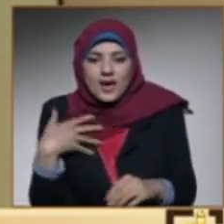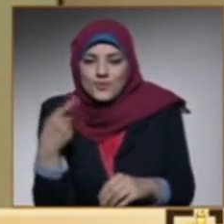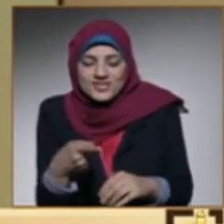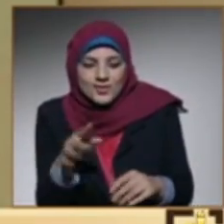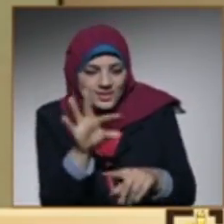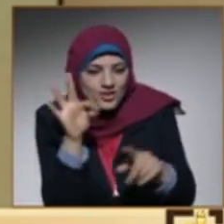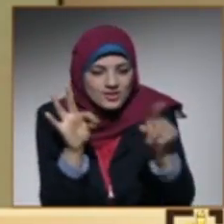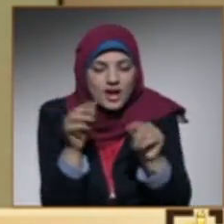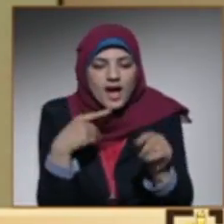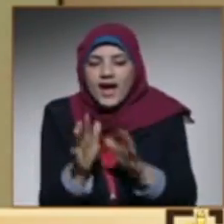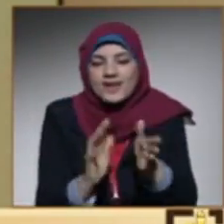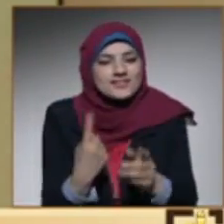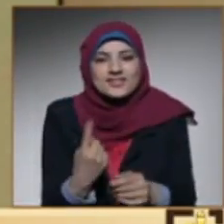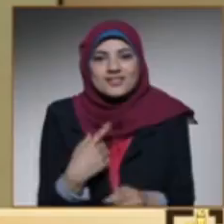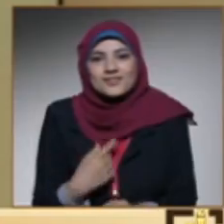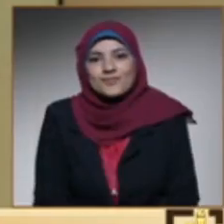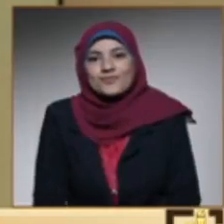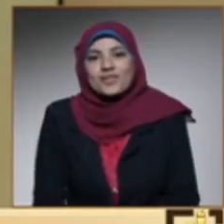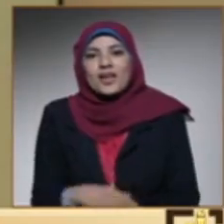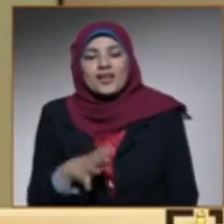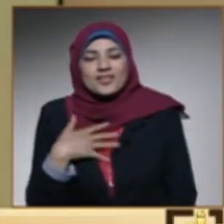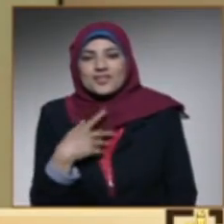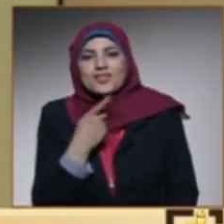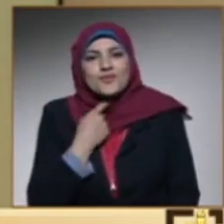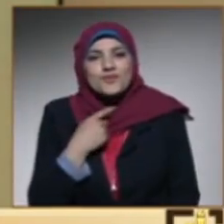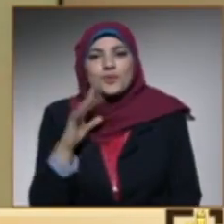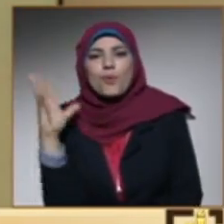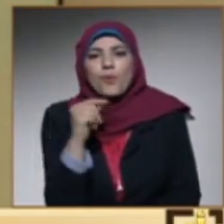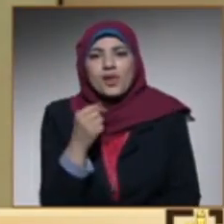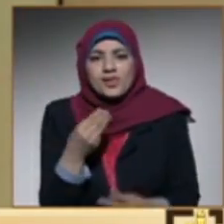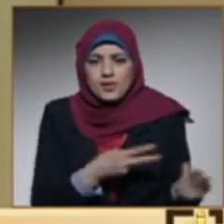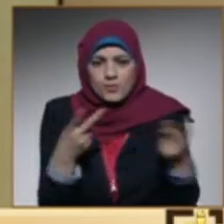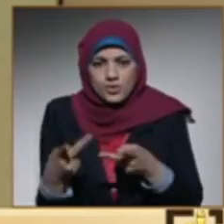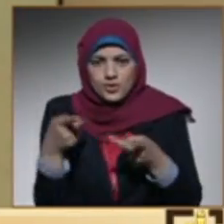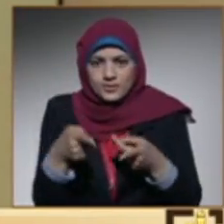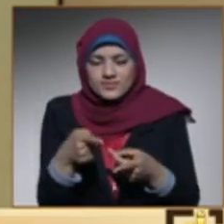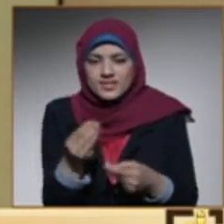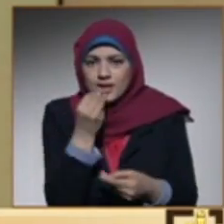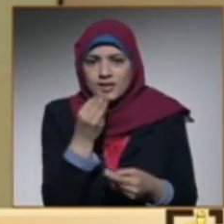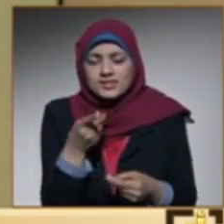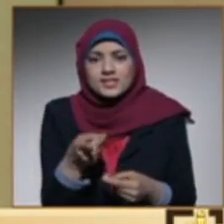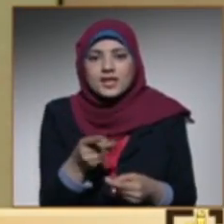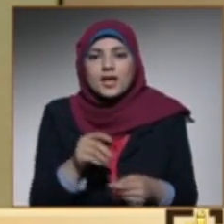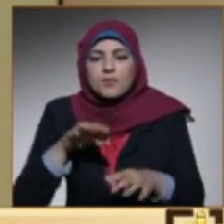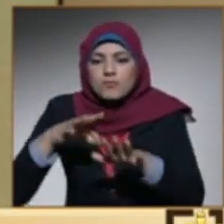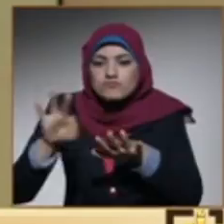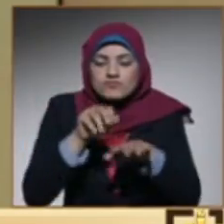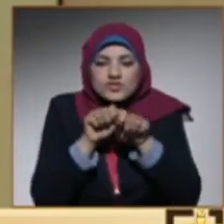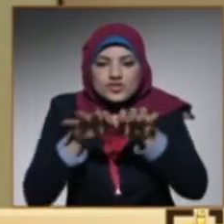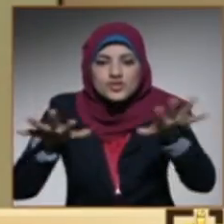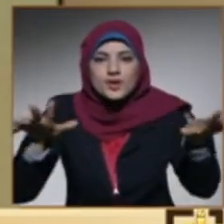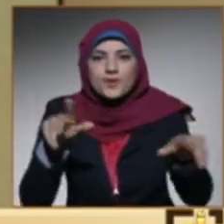تجربة فريدة للمطاعم دي، وبنتمنى طبعا انها تبقى موجودة في كل قطاعات العمل الخاص وغيره اكيد الحكومي اللي بيحطوا